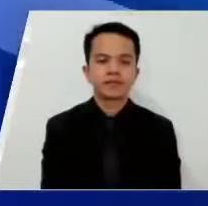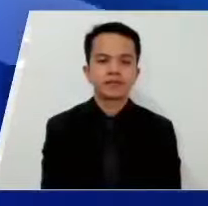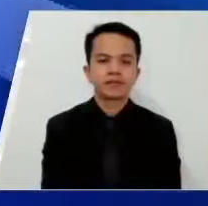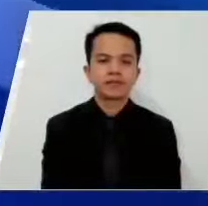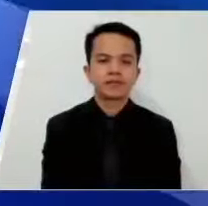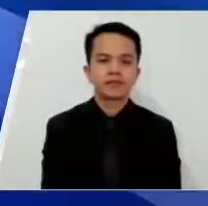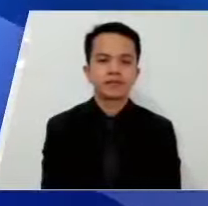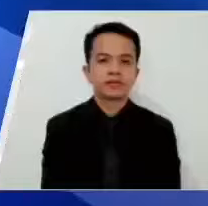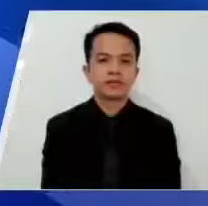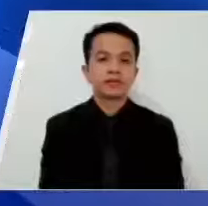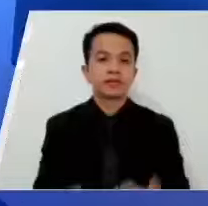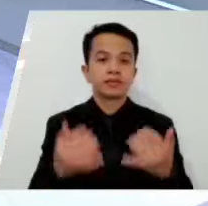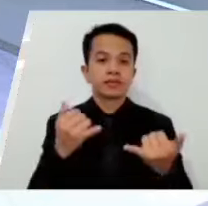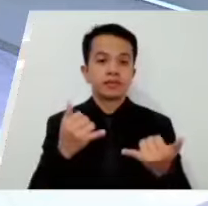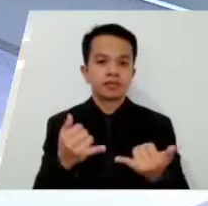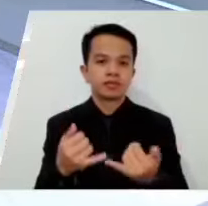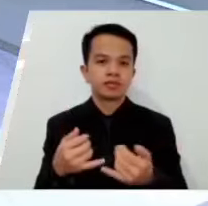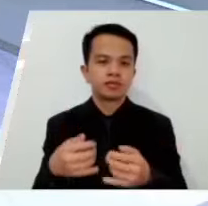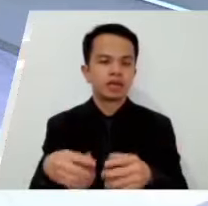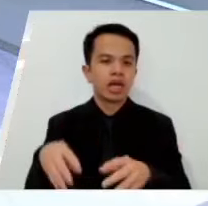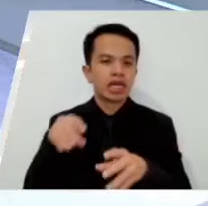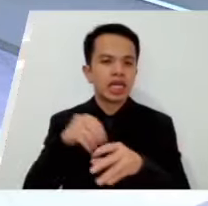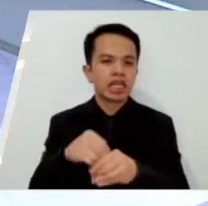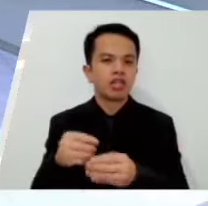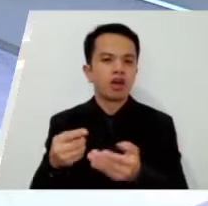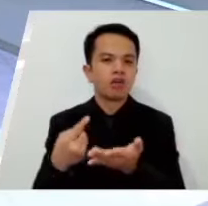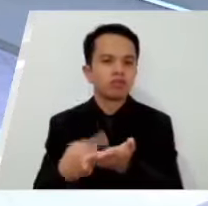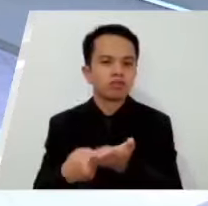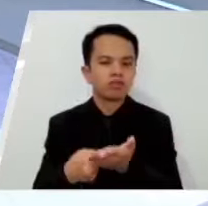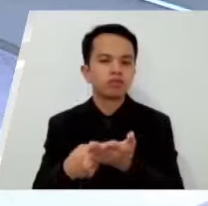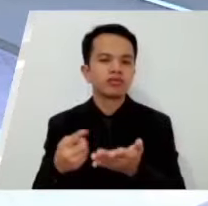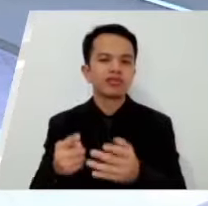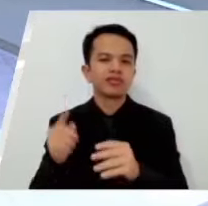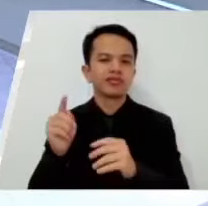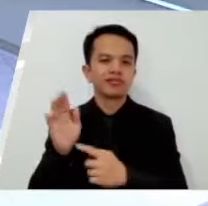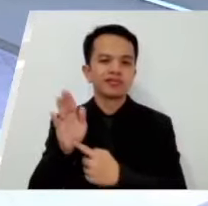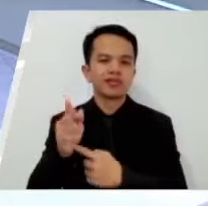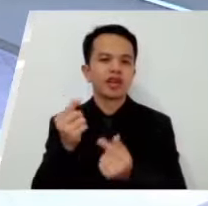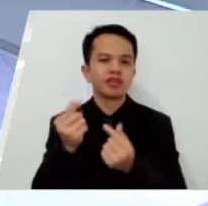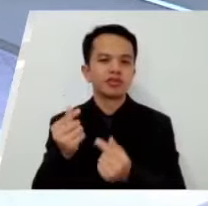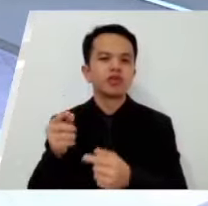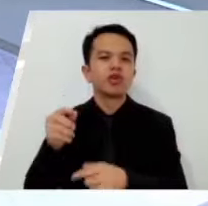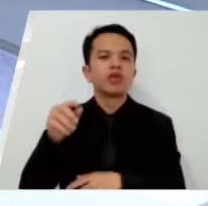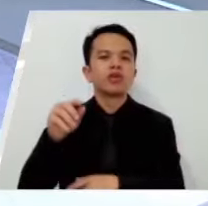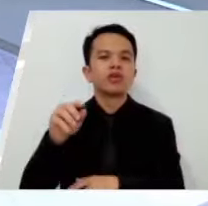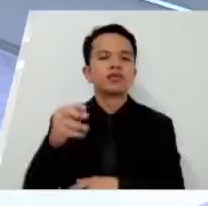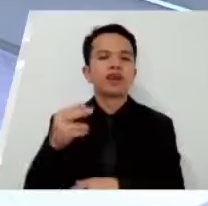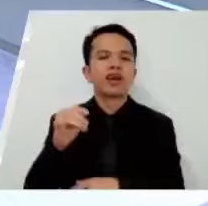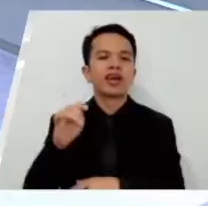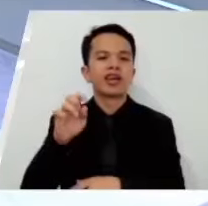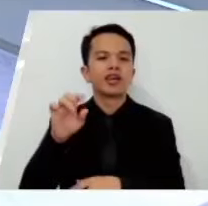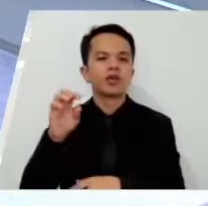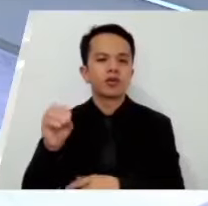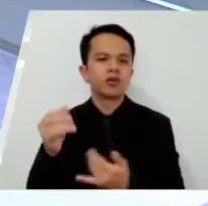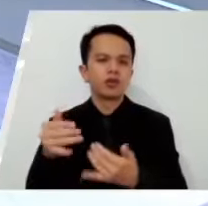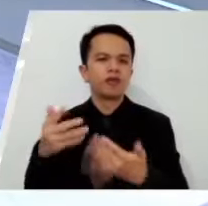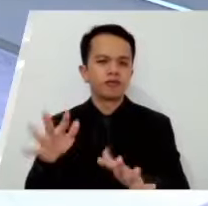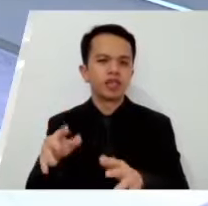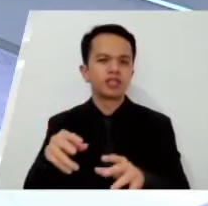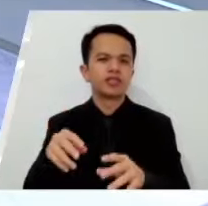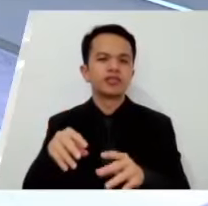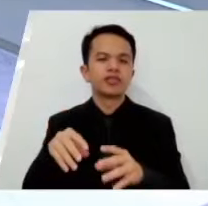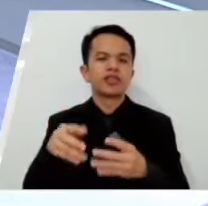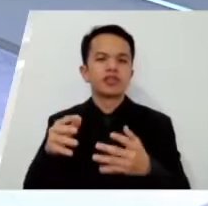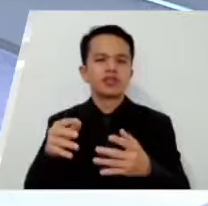In talks para bumida sa bagong series ang Korean OPA na si Kang Tae-o na officially discharged na sa military